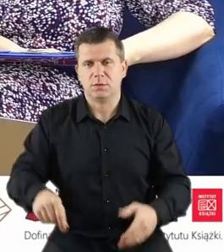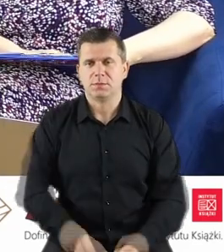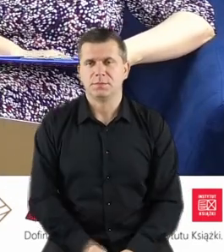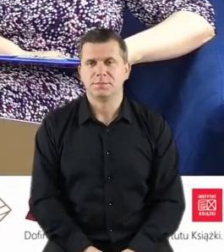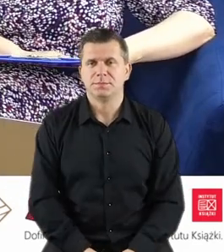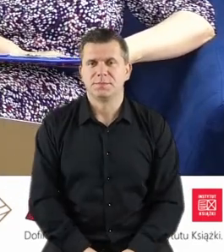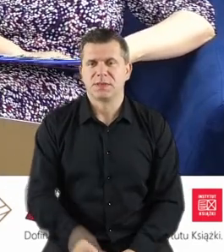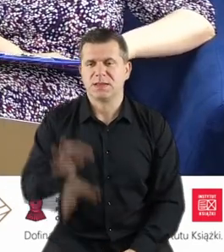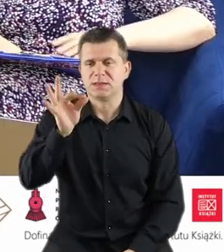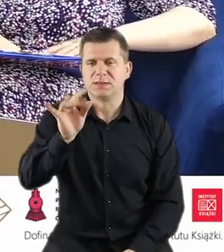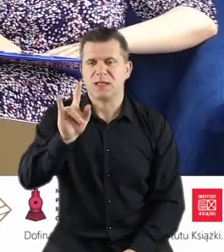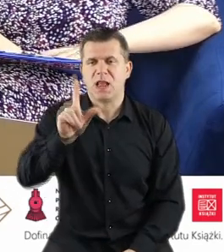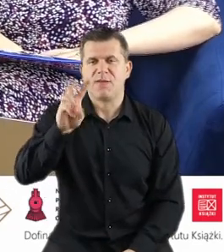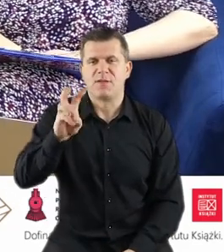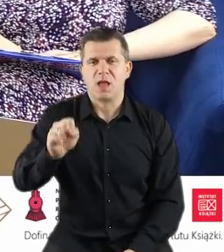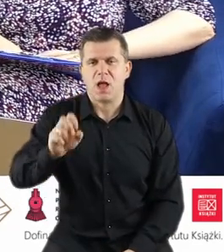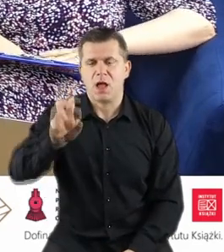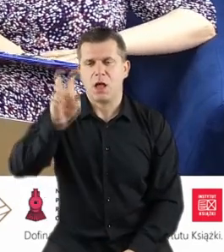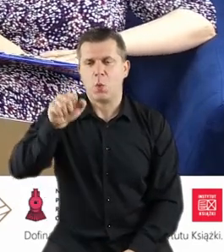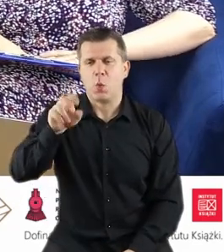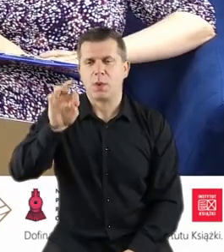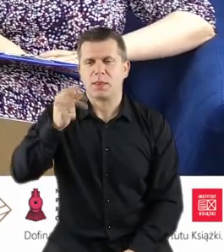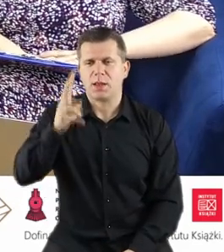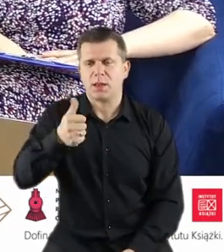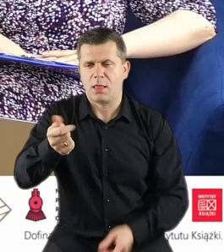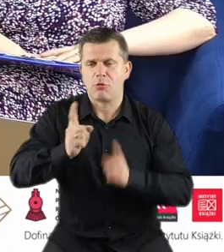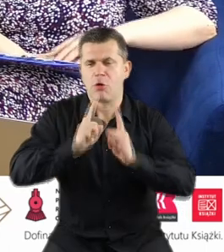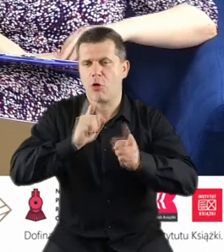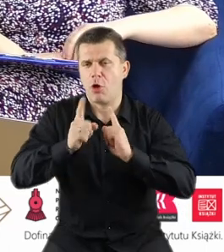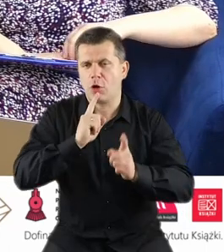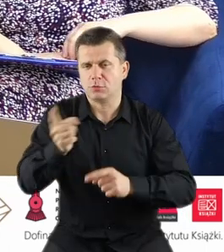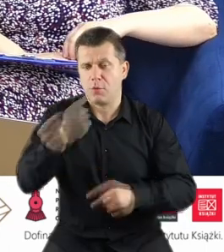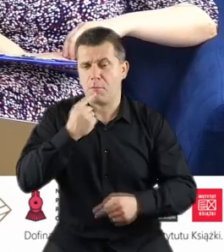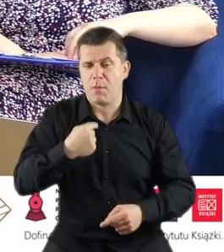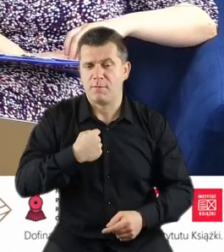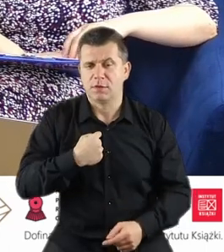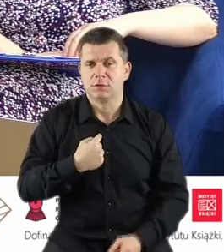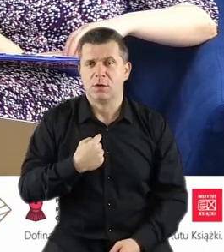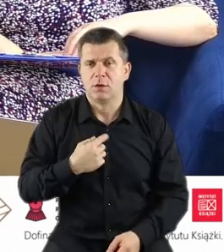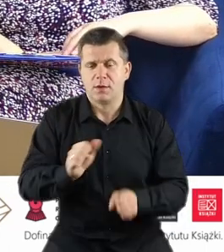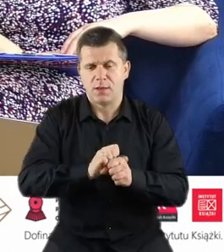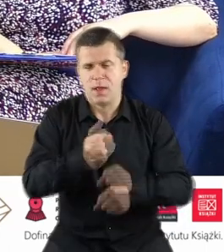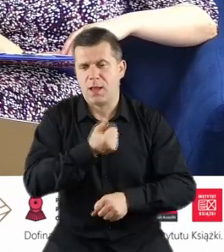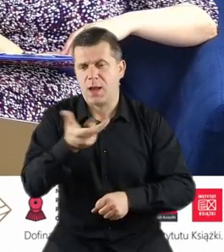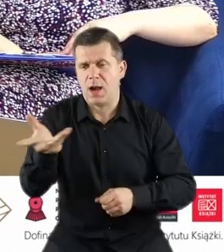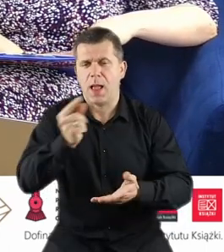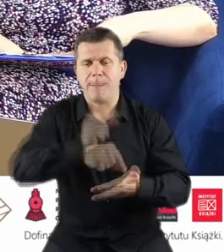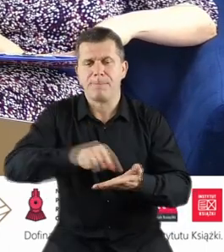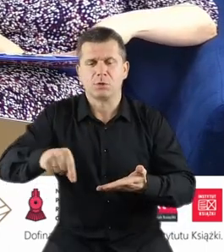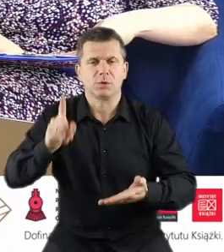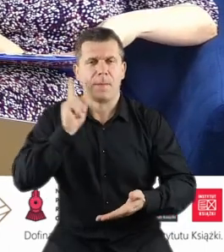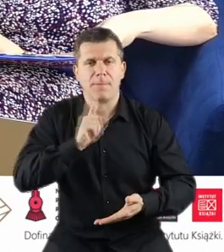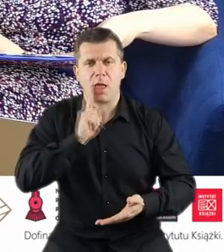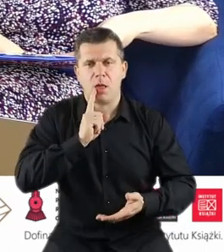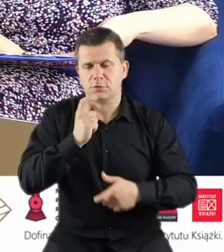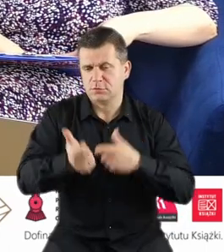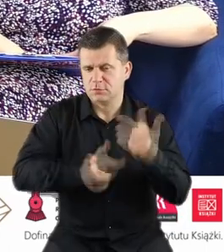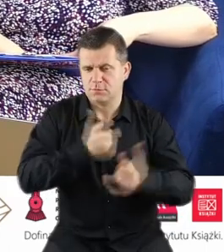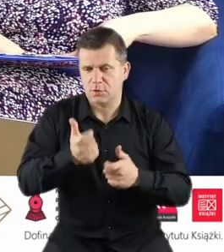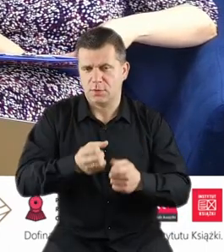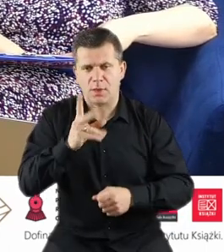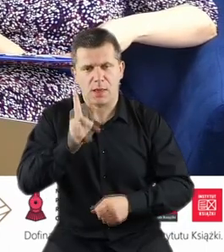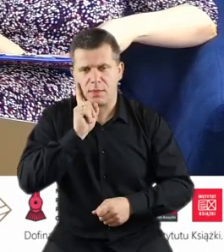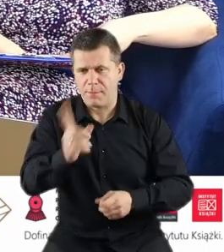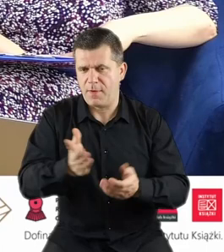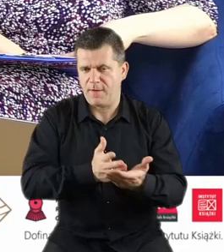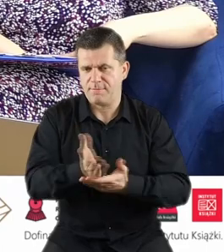Sylwia Hutnik w jednej z rozmów powiedziała, że jest kilku pisarzy, mężczyzn, którzy tworzą naprawdę